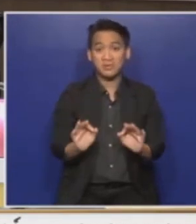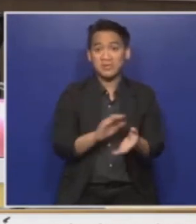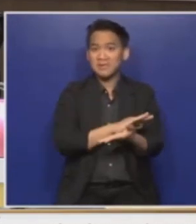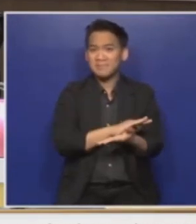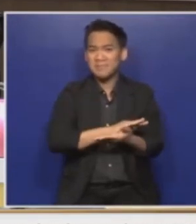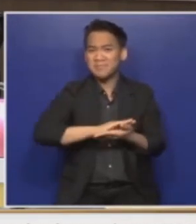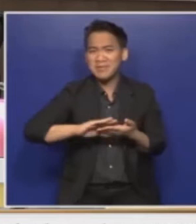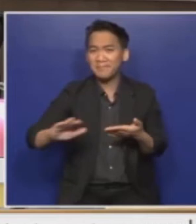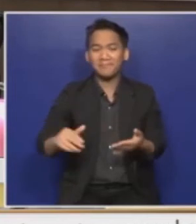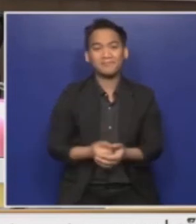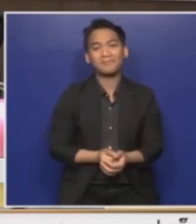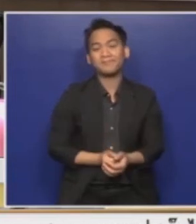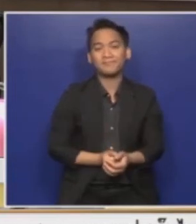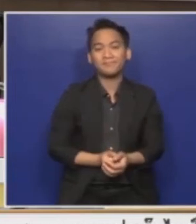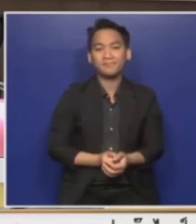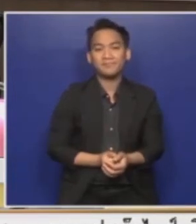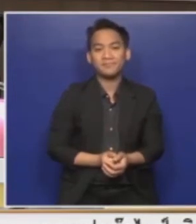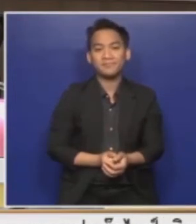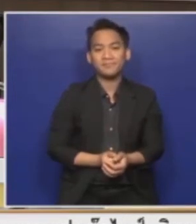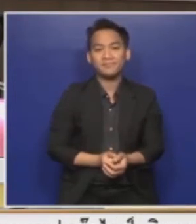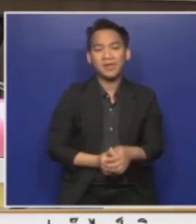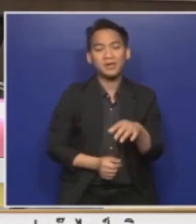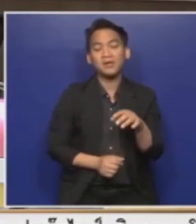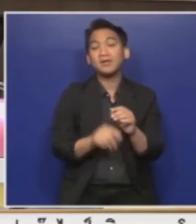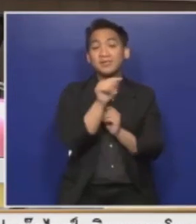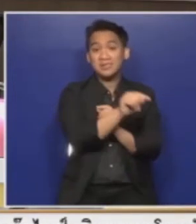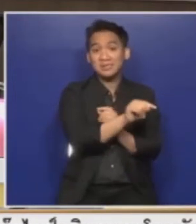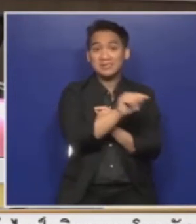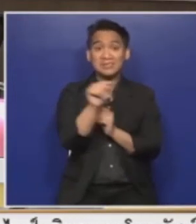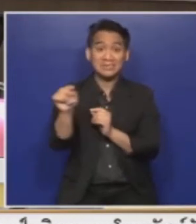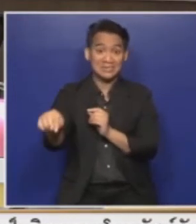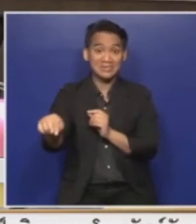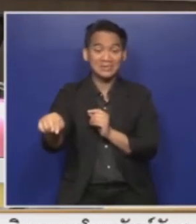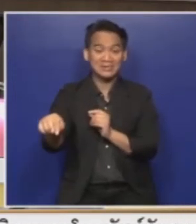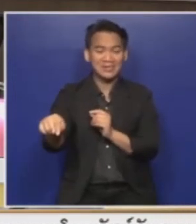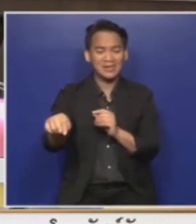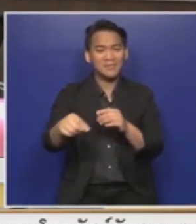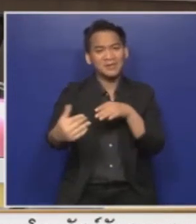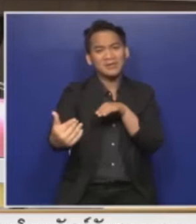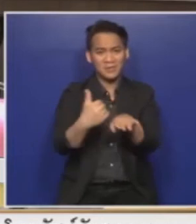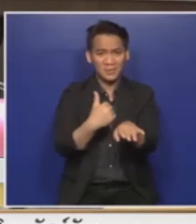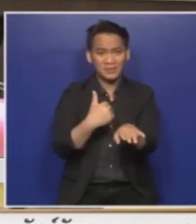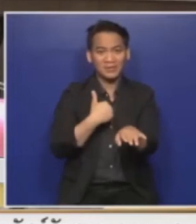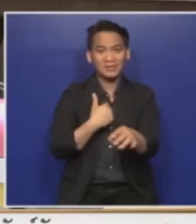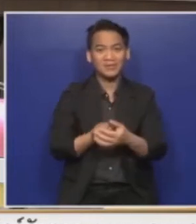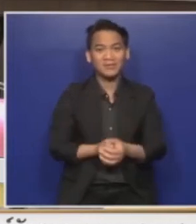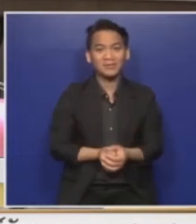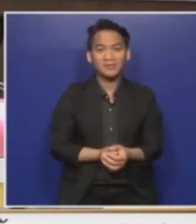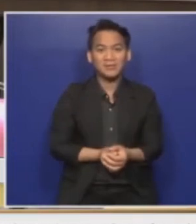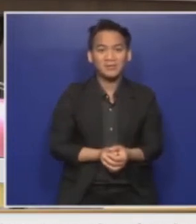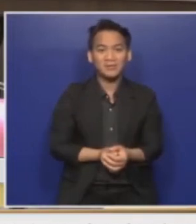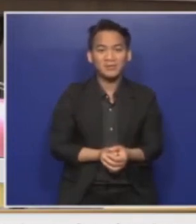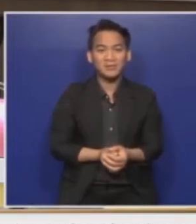แท่นคำนะครับเชื่อมระหว่างบ้านต้าและบ้านป่าตาลนะครับอำเภอขุนตาลอ่าช่วย